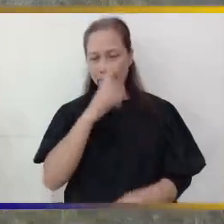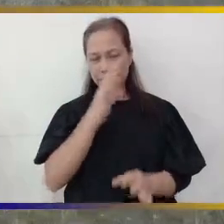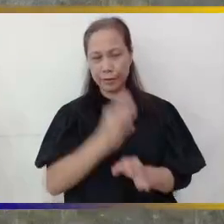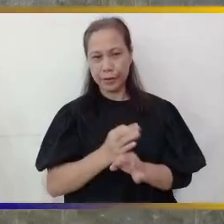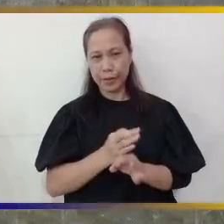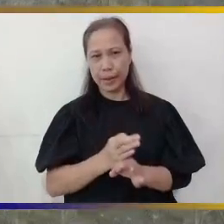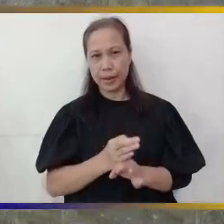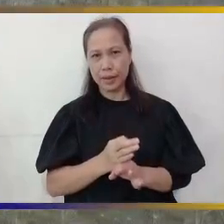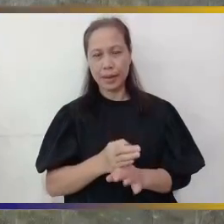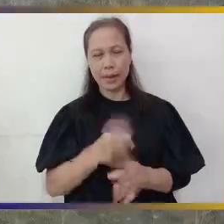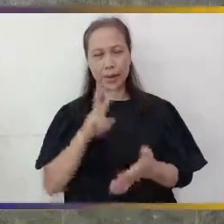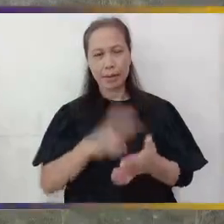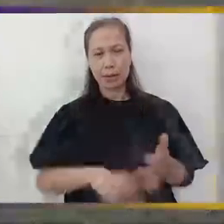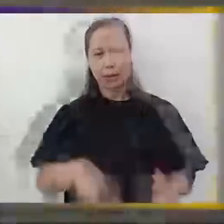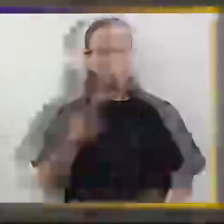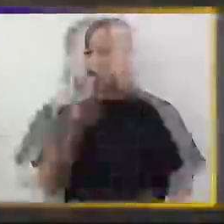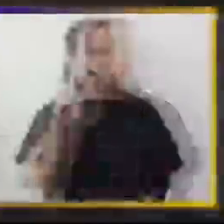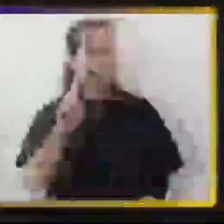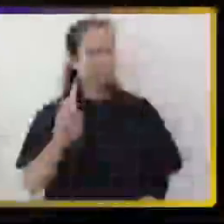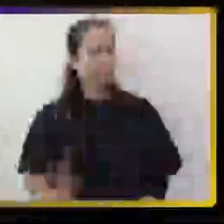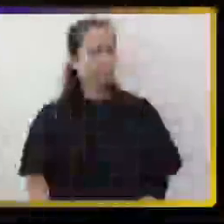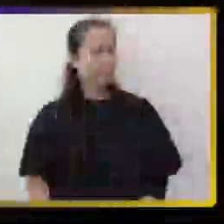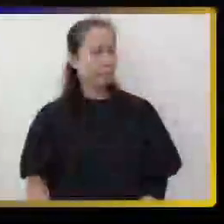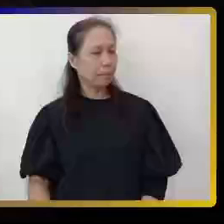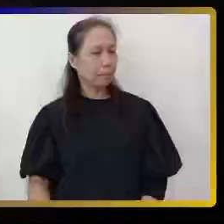burden of the